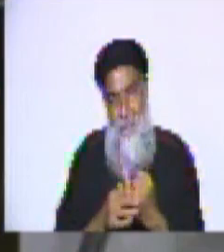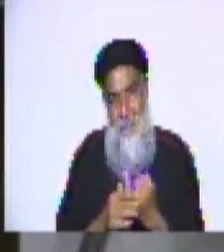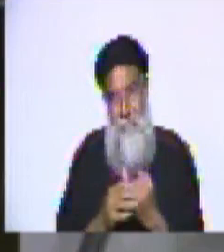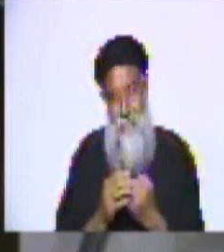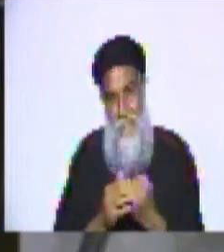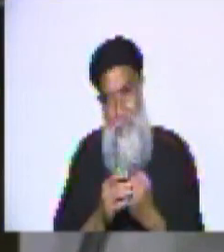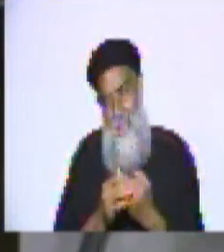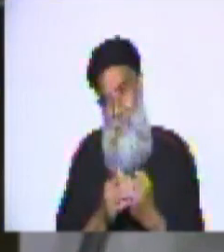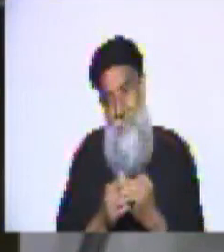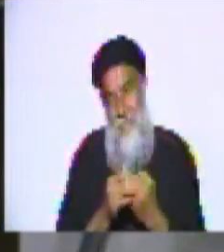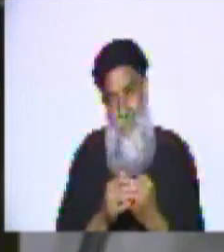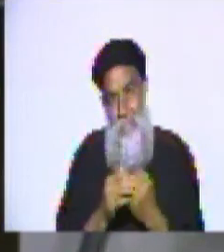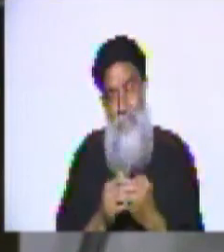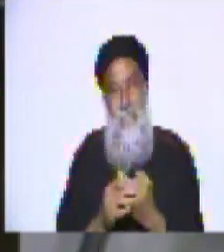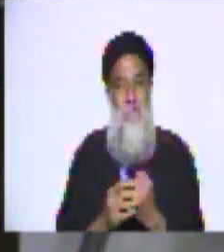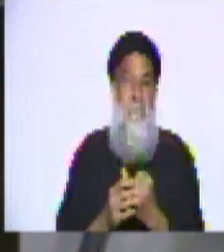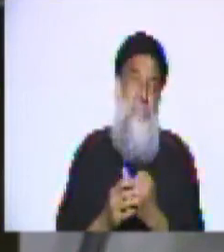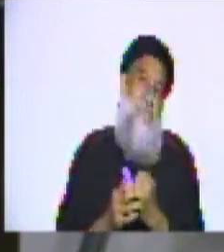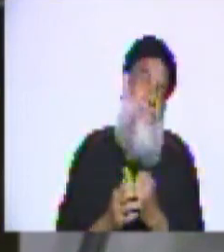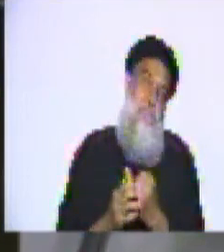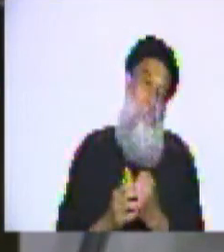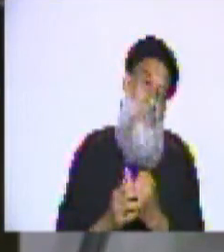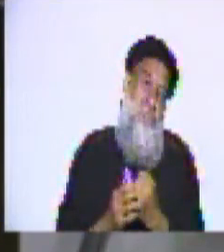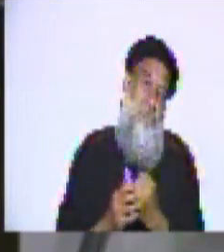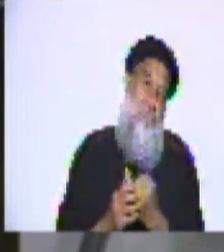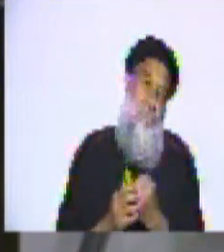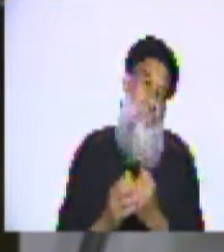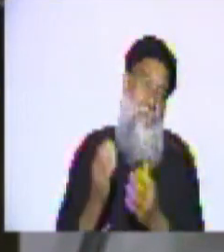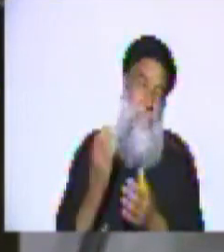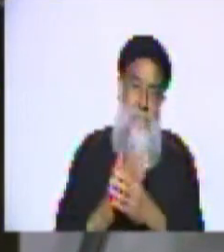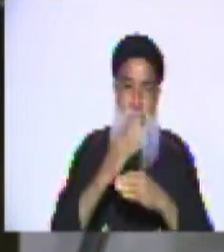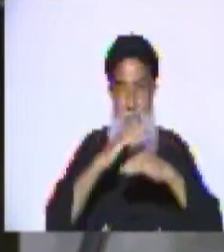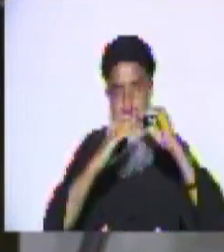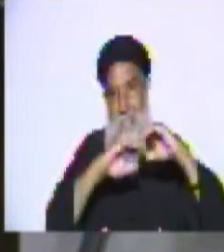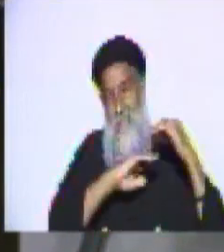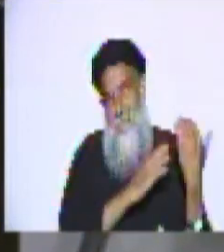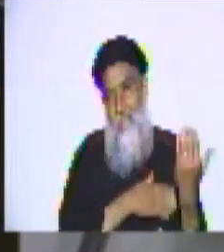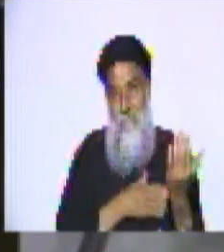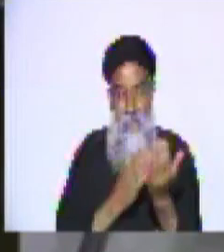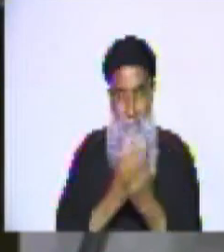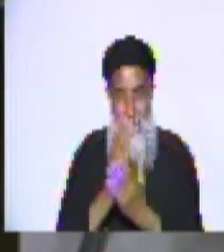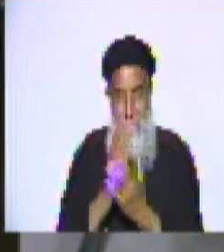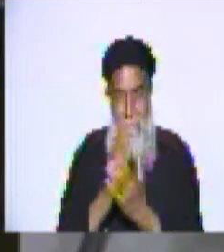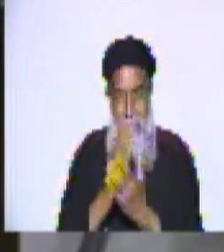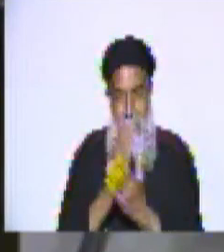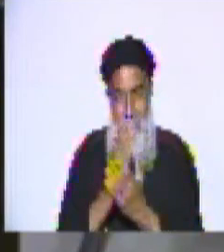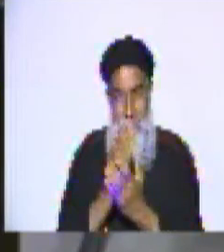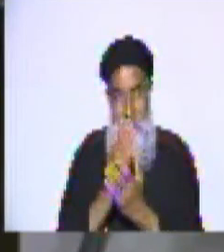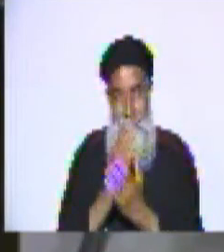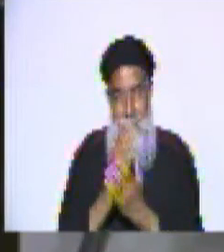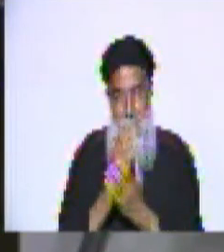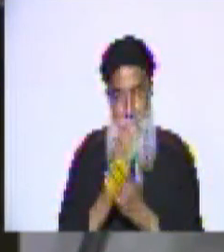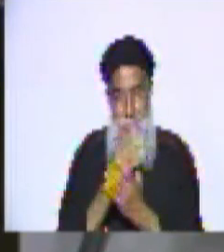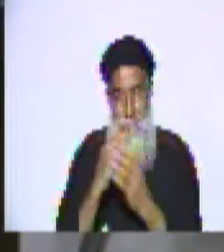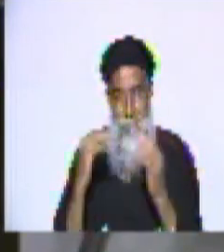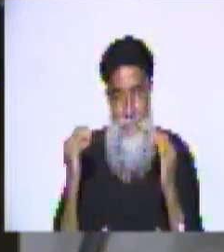تمام. ثاني سؤال يا ابونا، بالنسبة للعقيدة، هل ان انا اقدر اناقش العقيده بتاعتي مع الاخر في